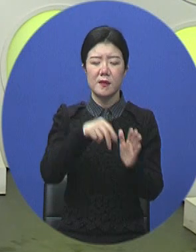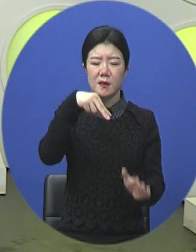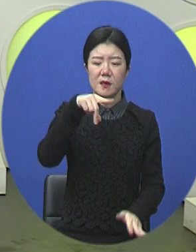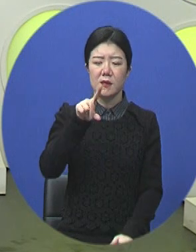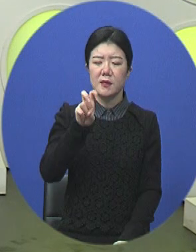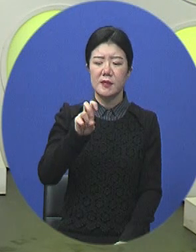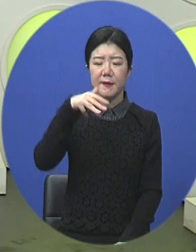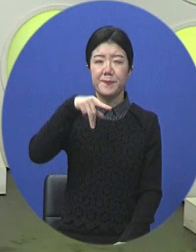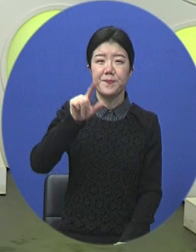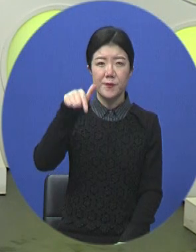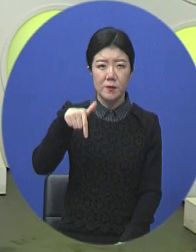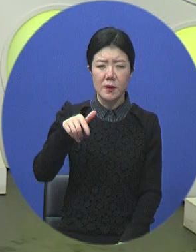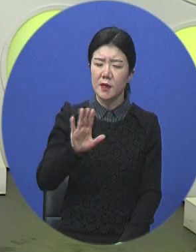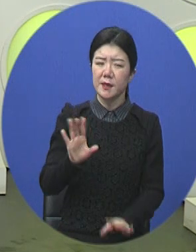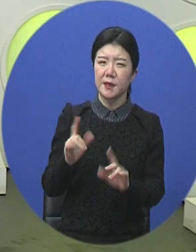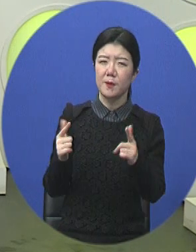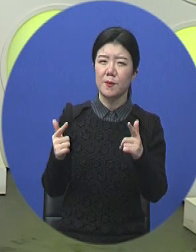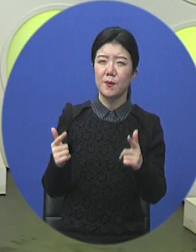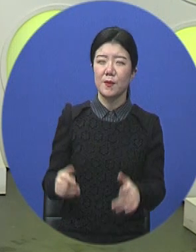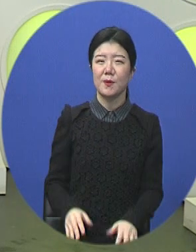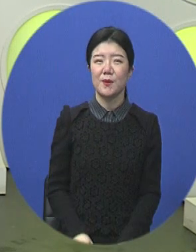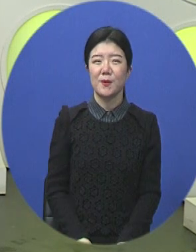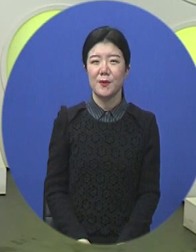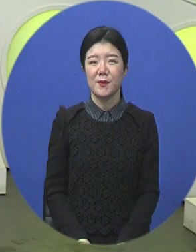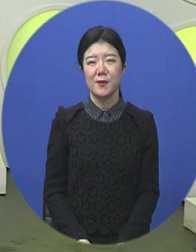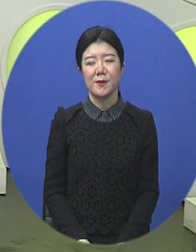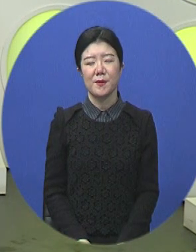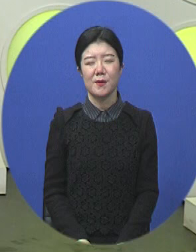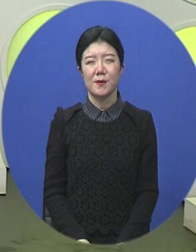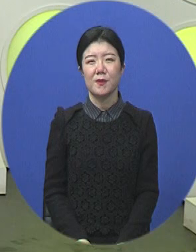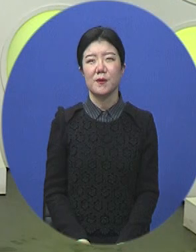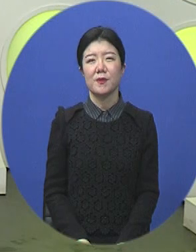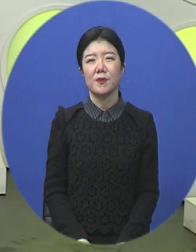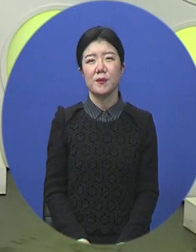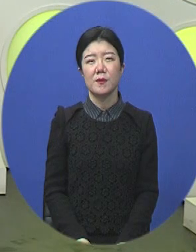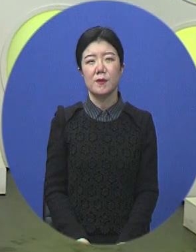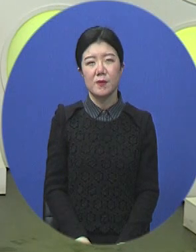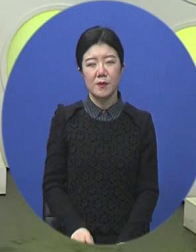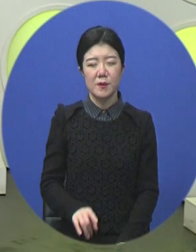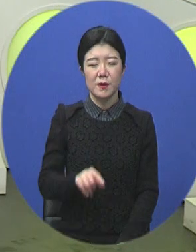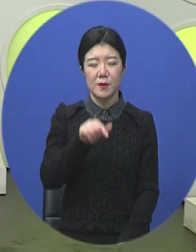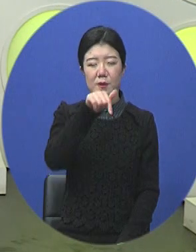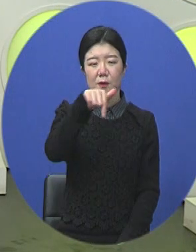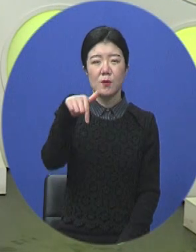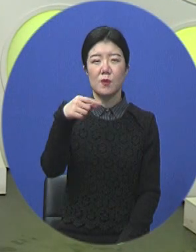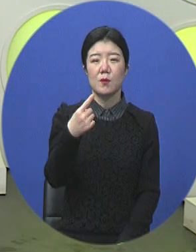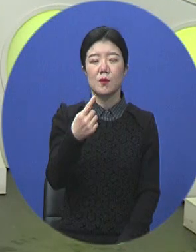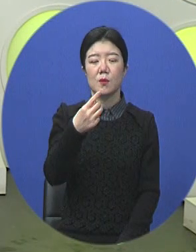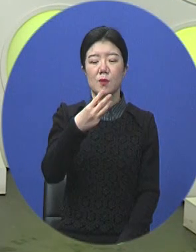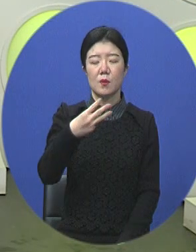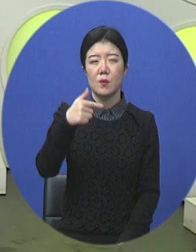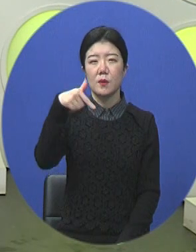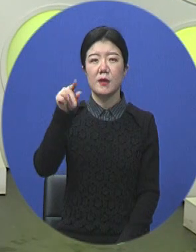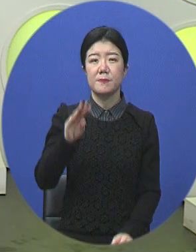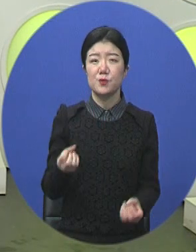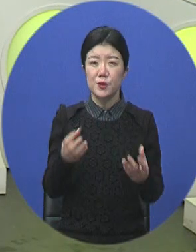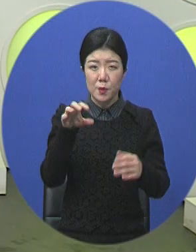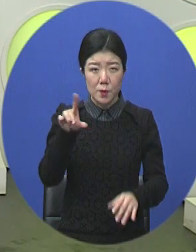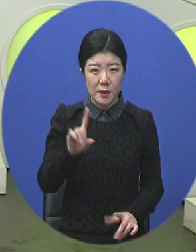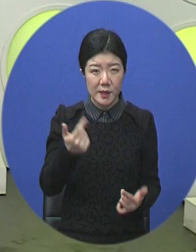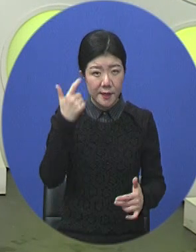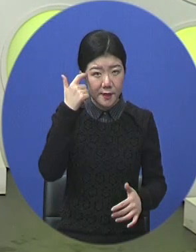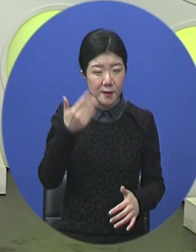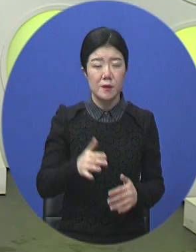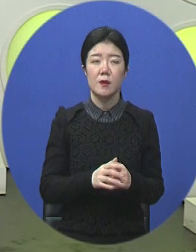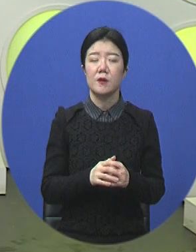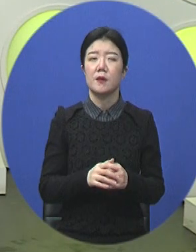삼척? 삼척이 아니고 거가, 아이고, 그쪽. 골캅축제장 아니었었나요? 우리 아버님 뵐 때가? 그때 하여튼간에 그